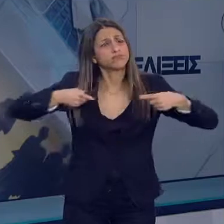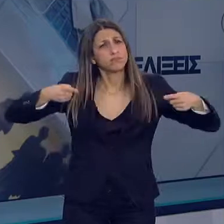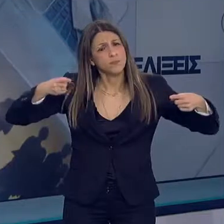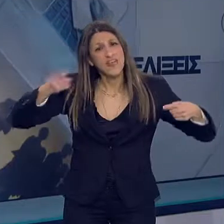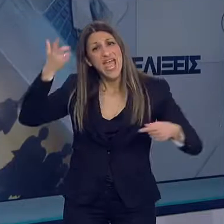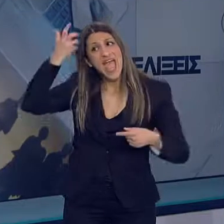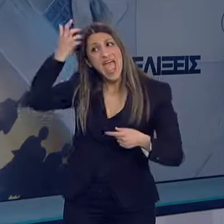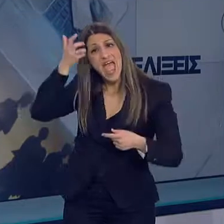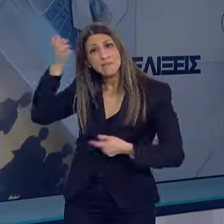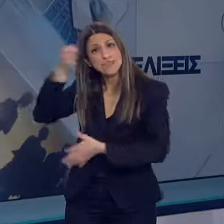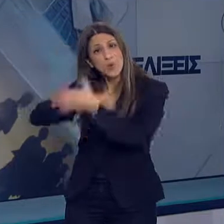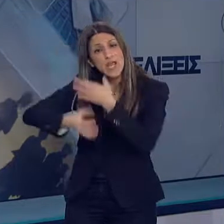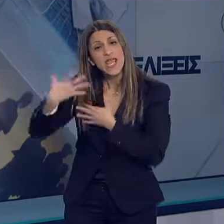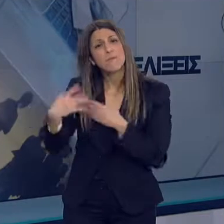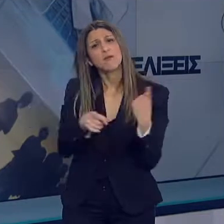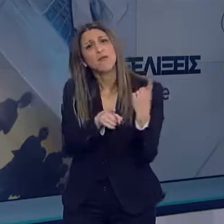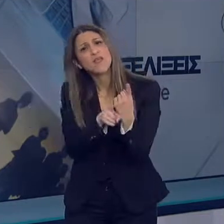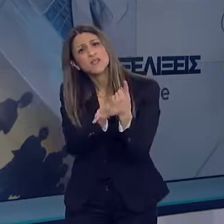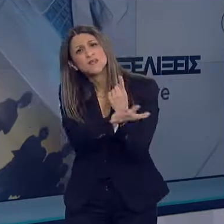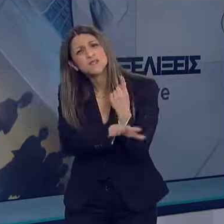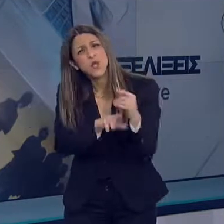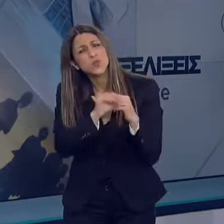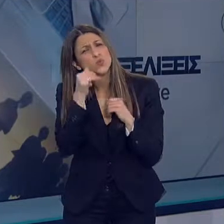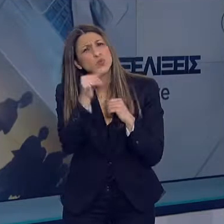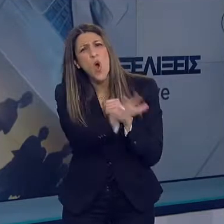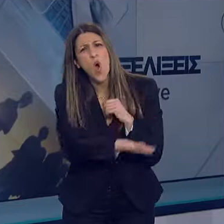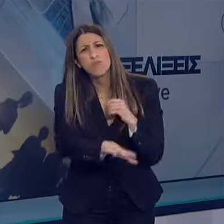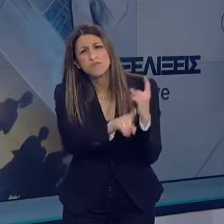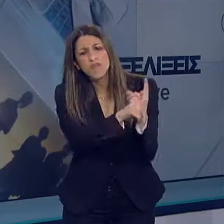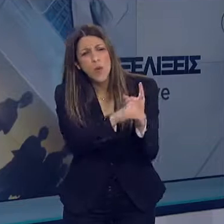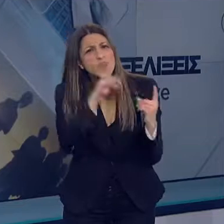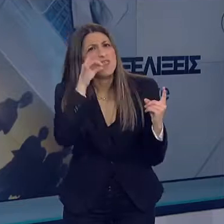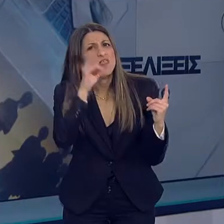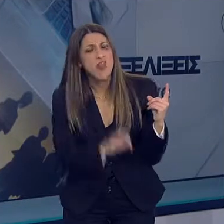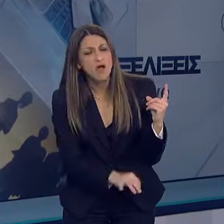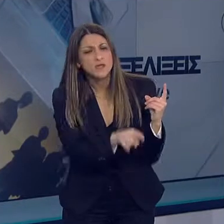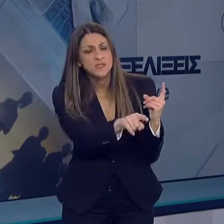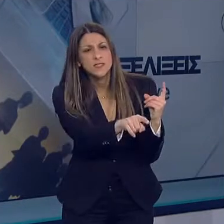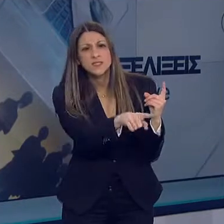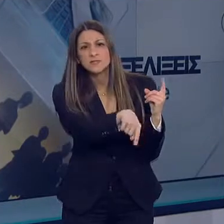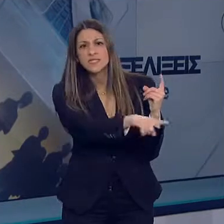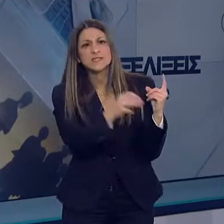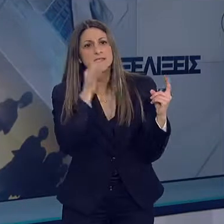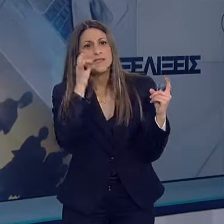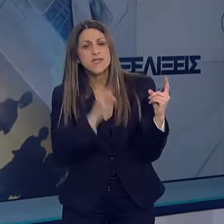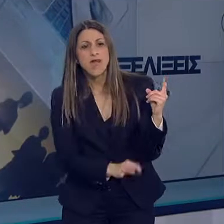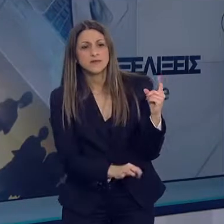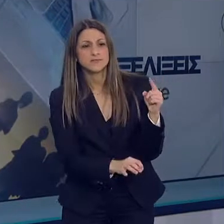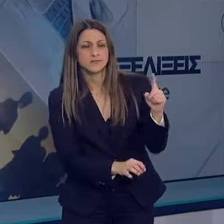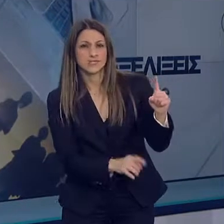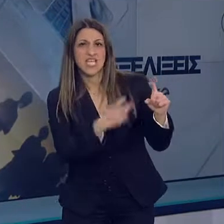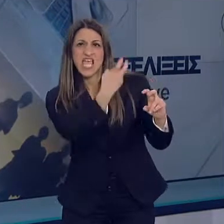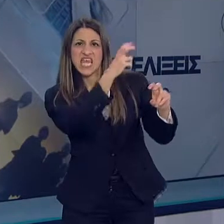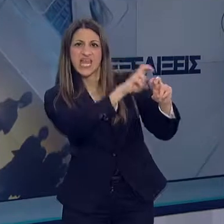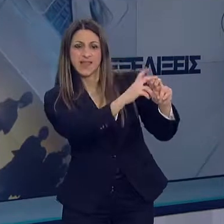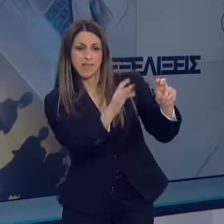είναι ένα είδος μυρμικοφάγου που υπάρχει σε εκείνες τις περιοχές της Κίνας, το οποίο το χρησιμοποίησε κατά κάποιο τρόπο σαν ενδιάμεσο